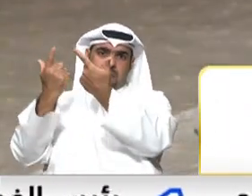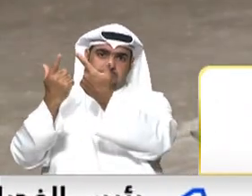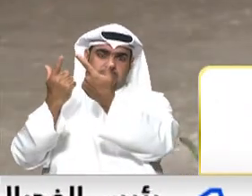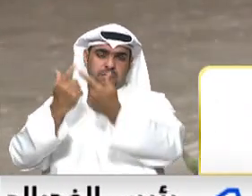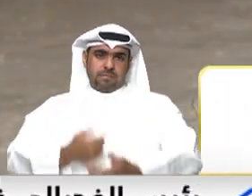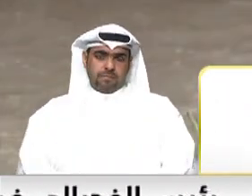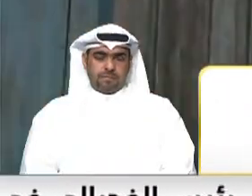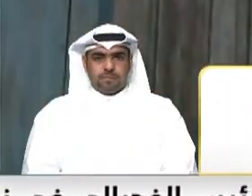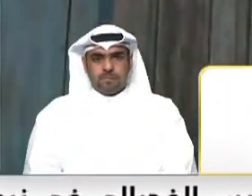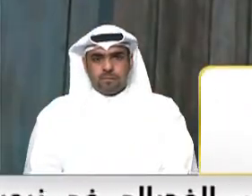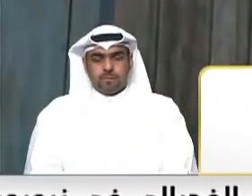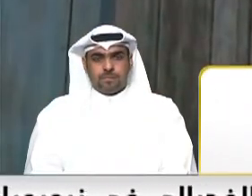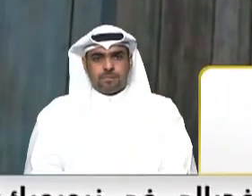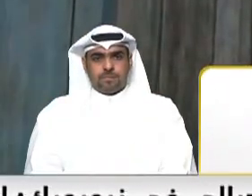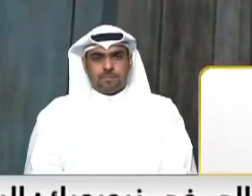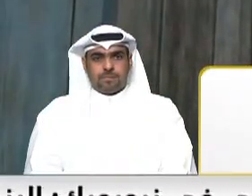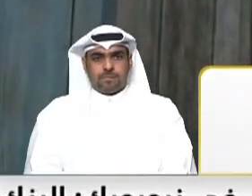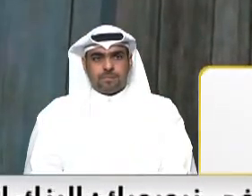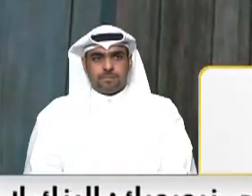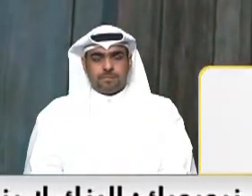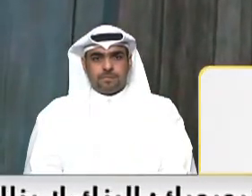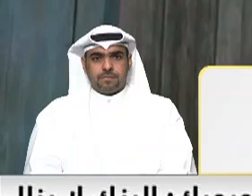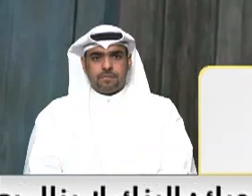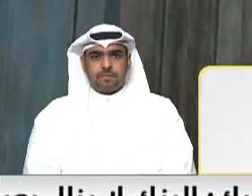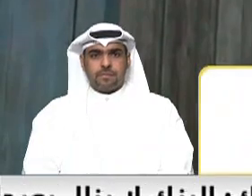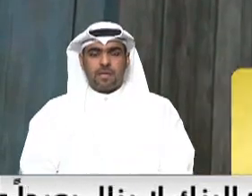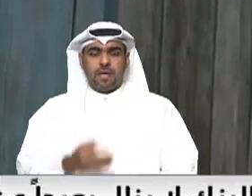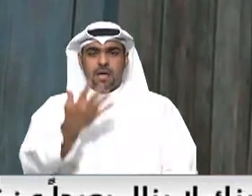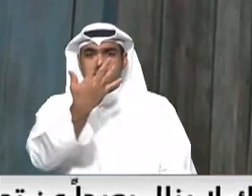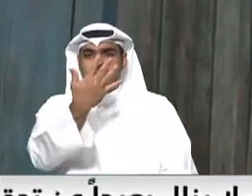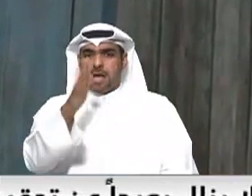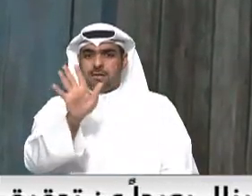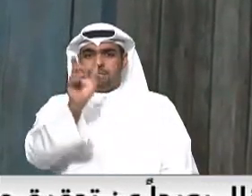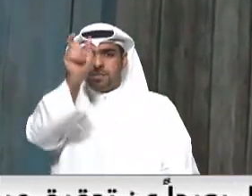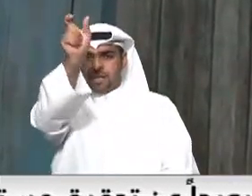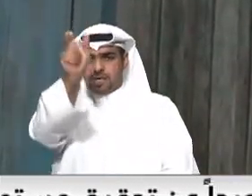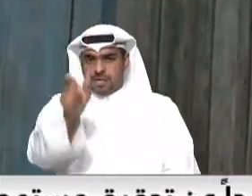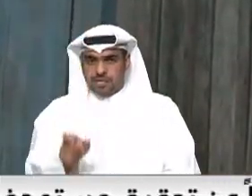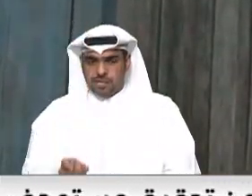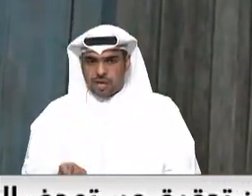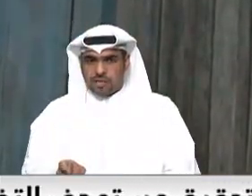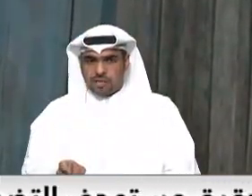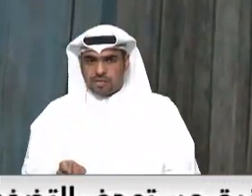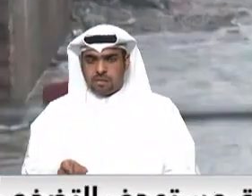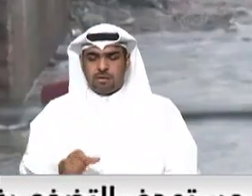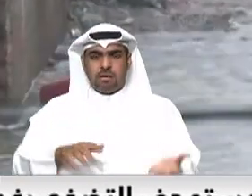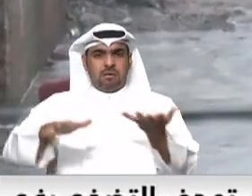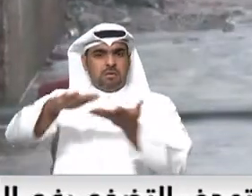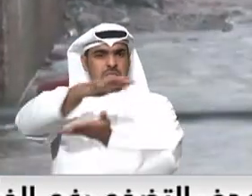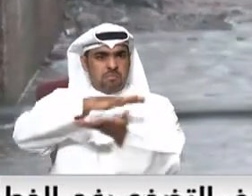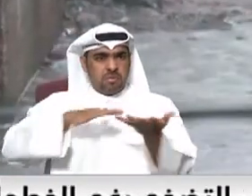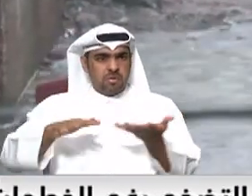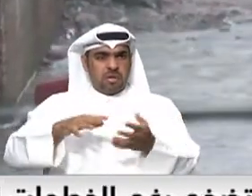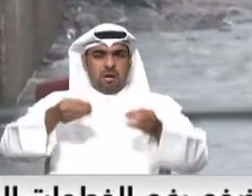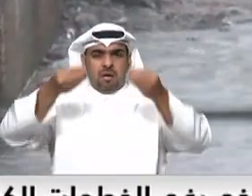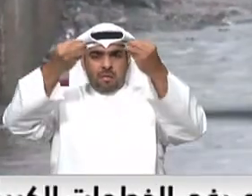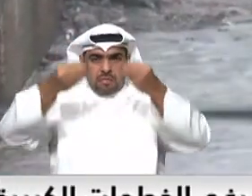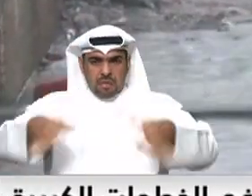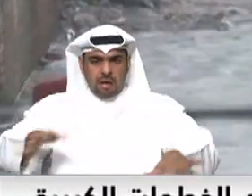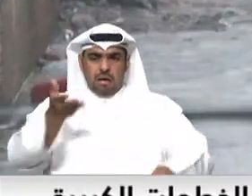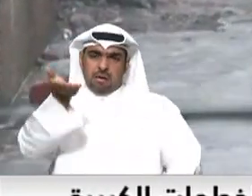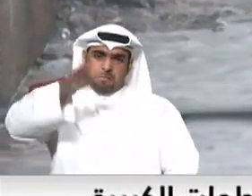بحياتنا. ولقي ما لا يقل عن 50 شخصا حتفهم في أنحاء نيبال جراء انهيارات